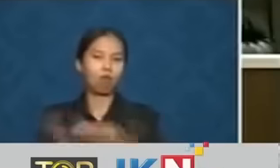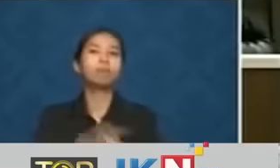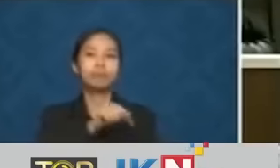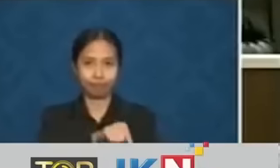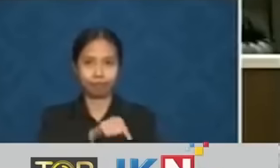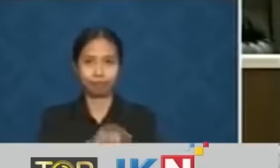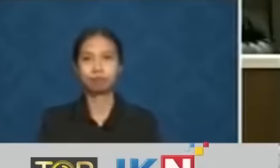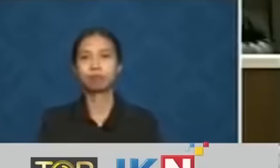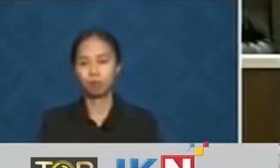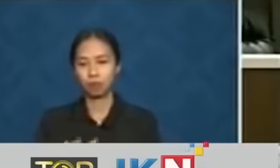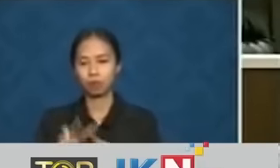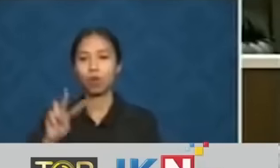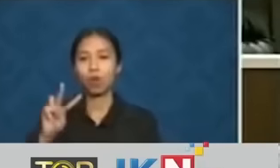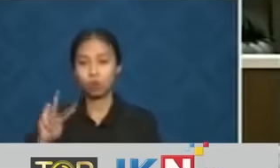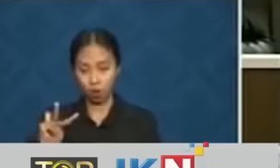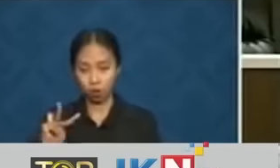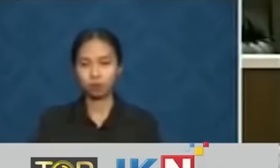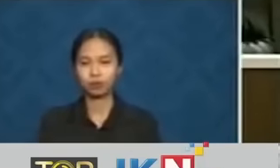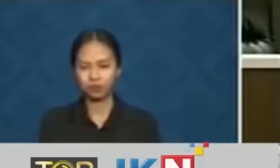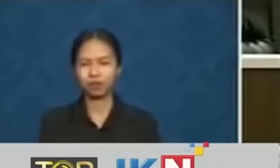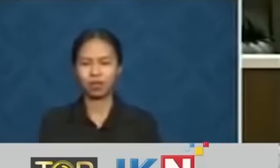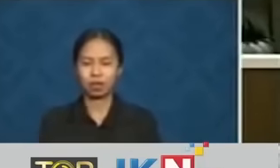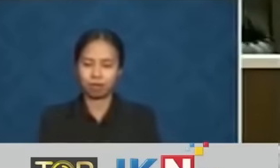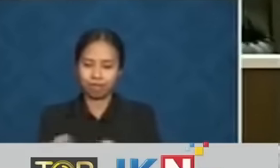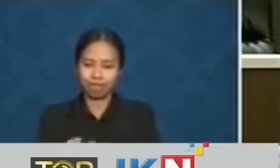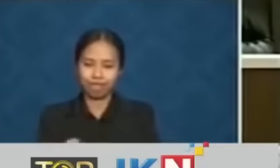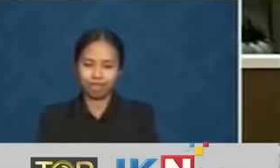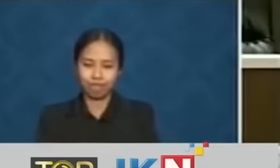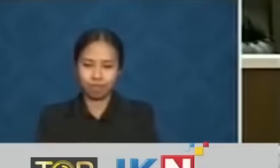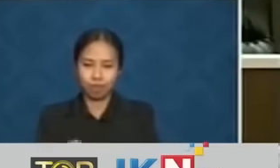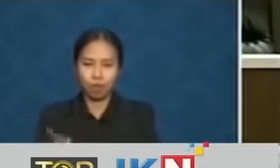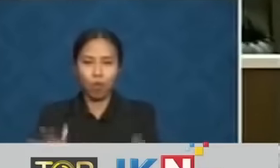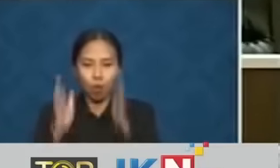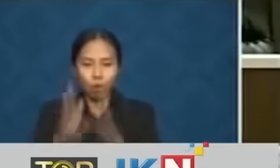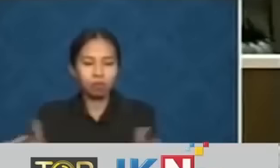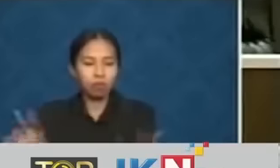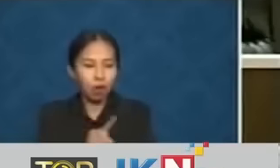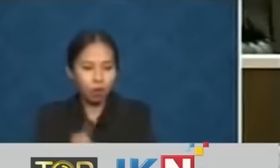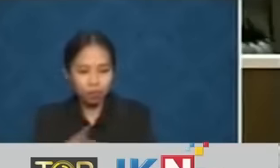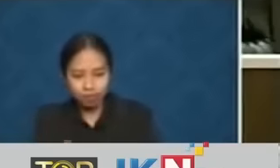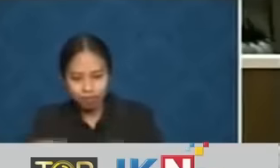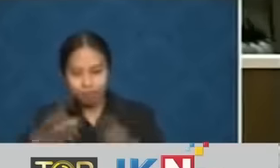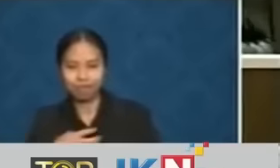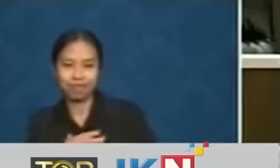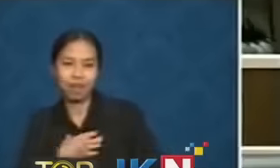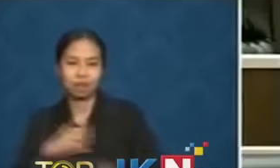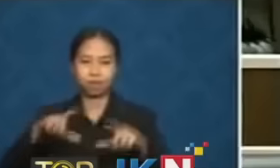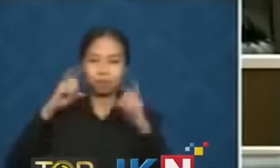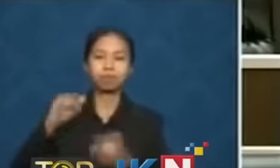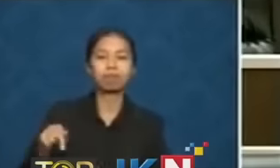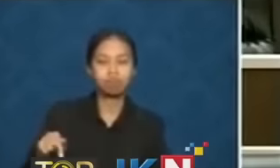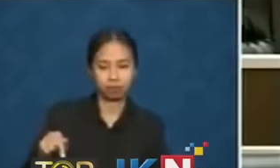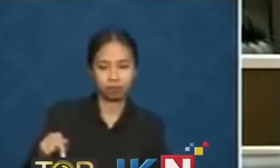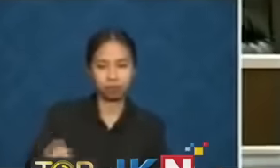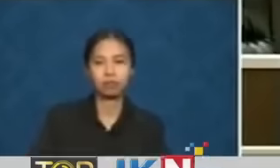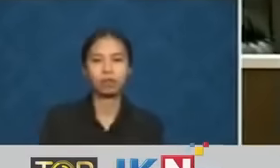2. เป็นชัยชนะที่ทำให้สังคมไทยได้สนใจและเป็นชัยชนะของสังคม